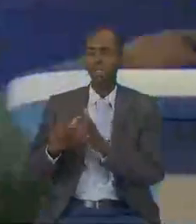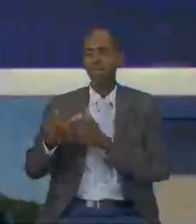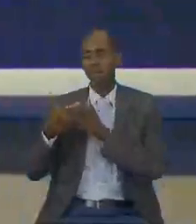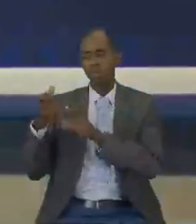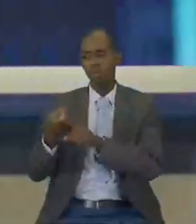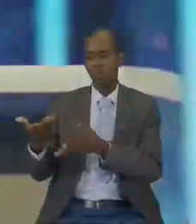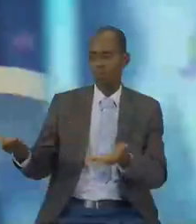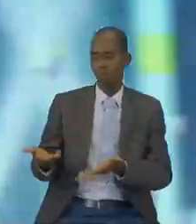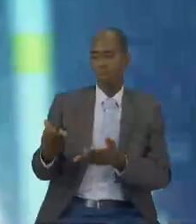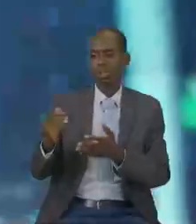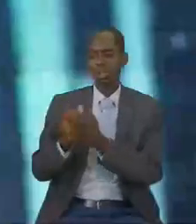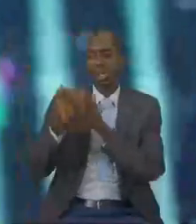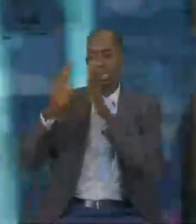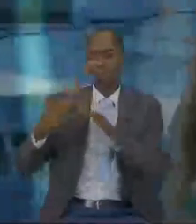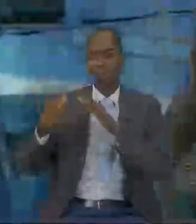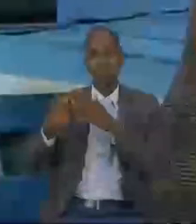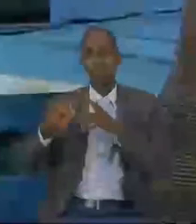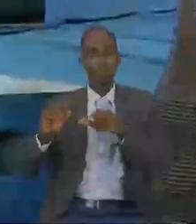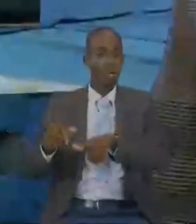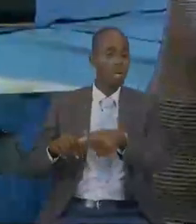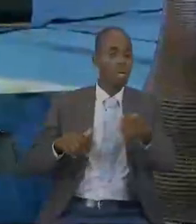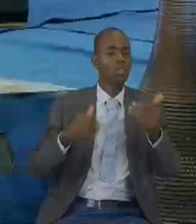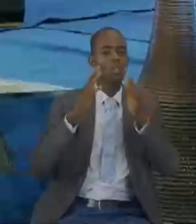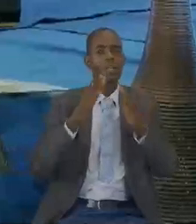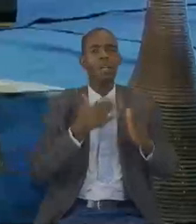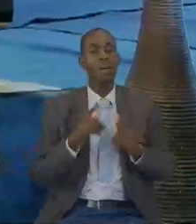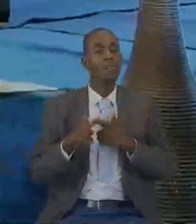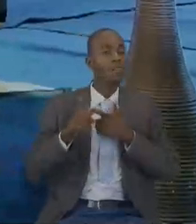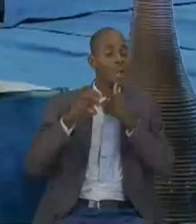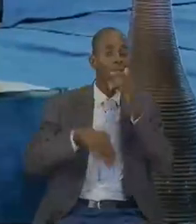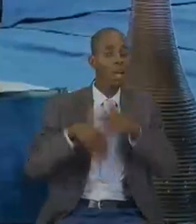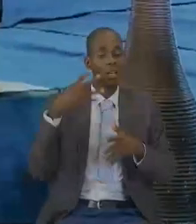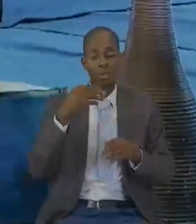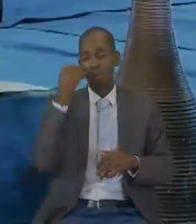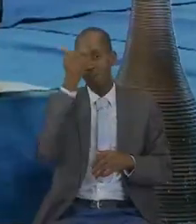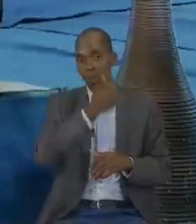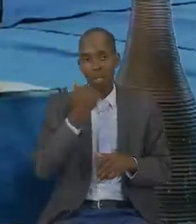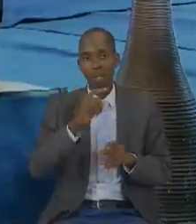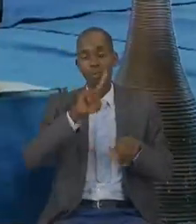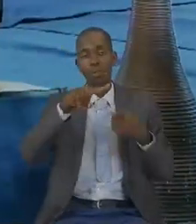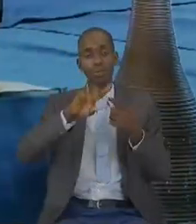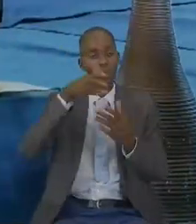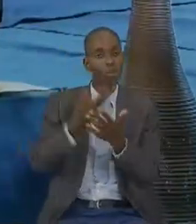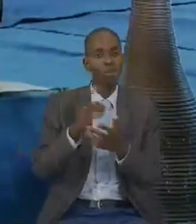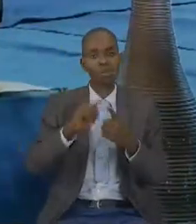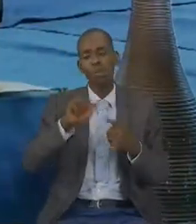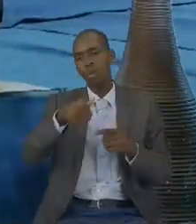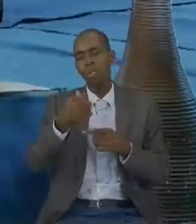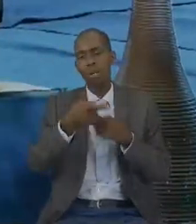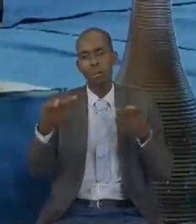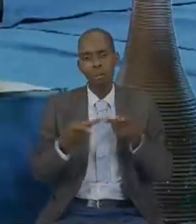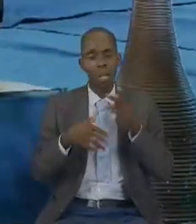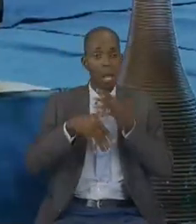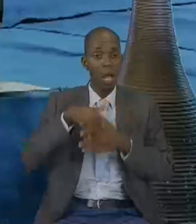l'autre village, ils fuient encore de là-bas et ils vont au-delà d'Afrique. Et même quand ils